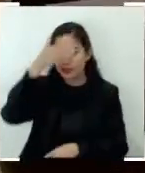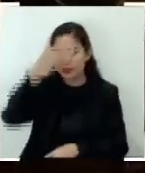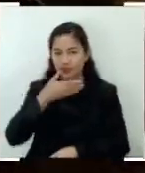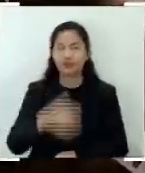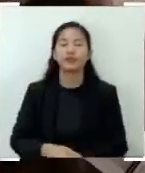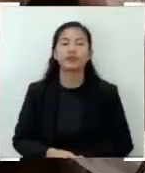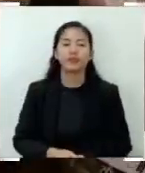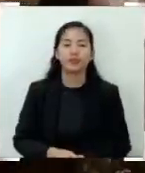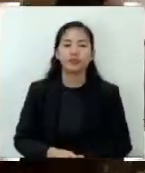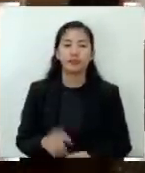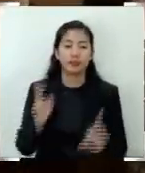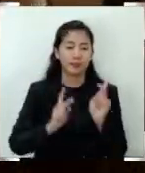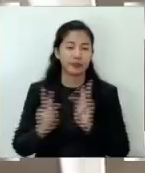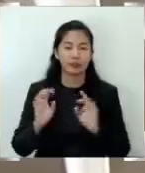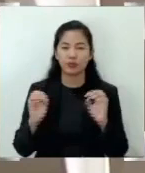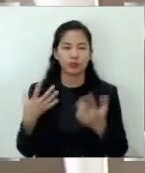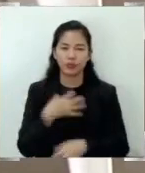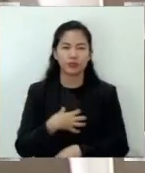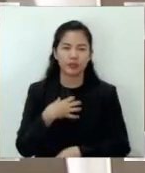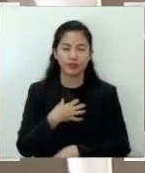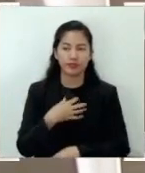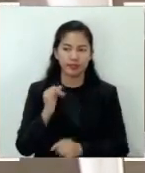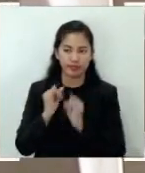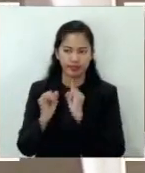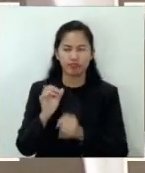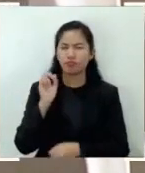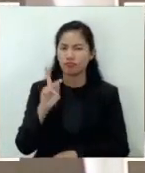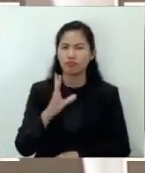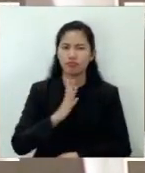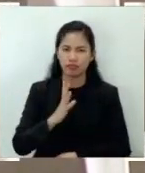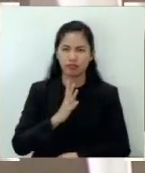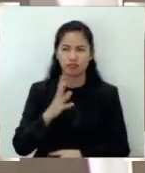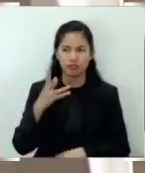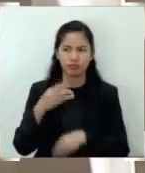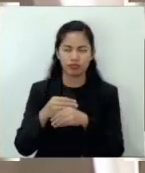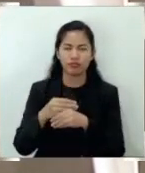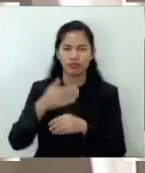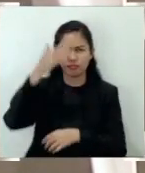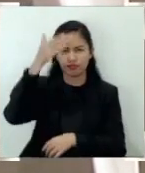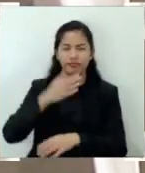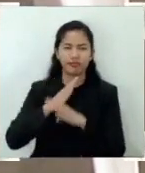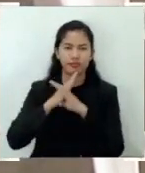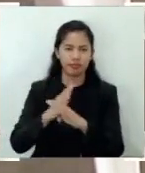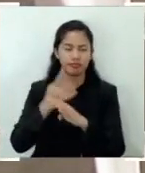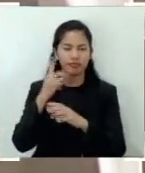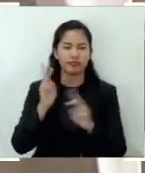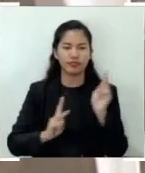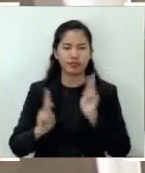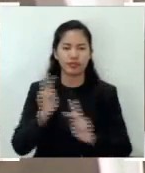ang karamihan sa mga nakausap namin. Okay po siya kasi additional safety po siya para sa mga tao. Lalo na po